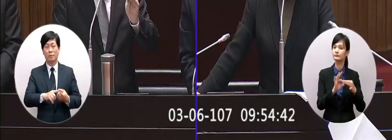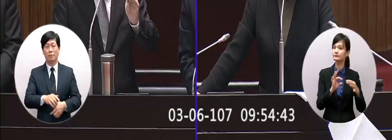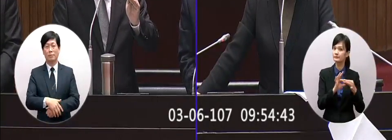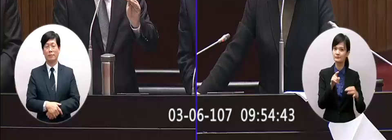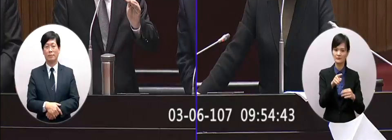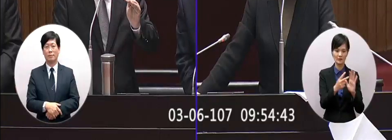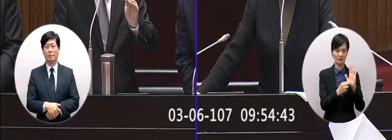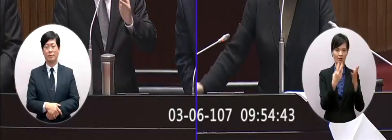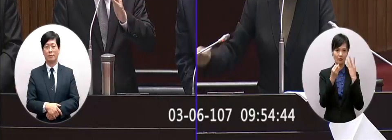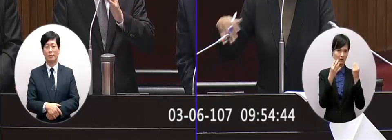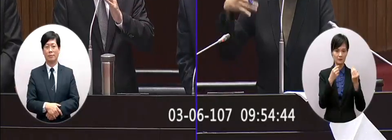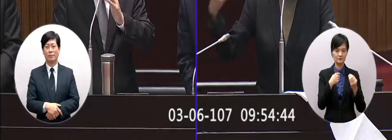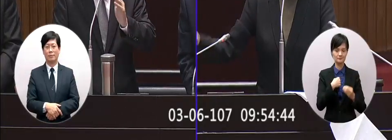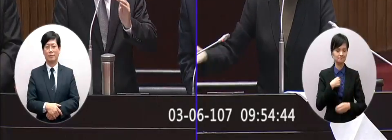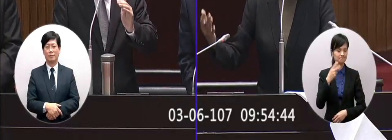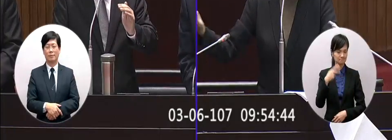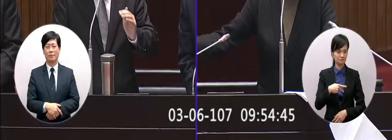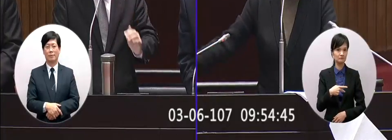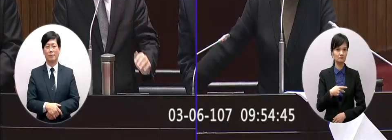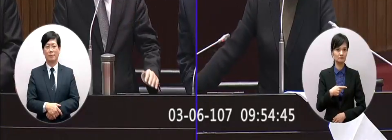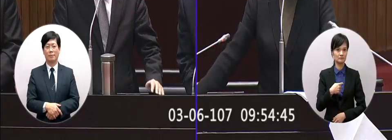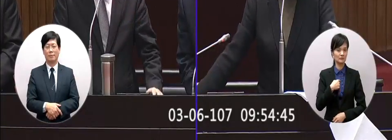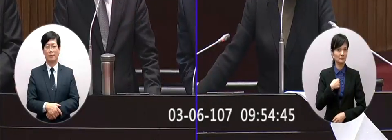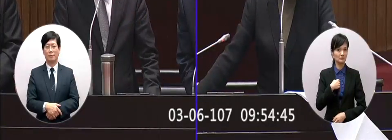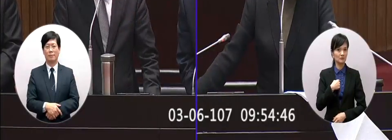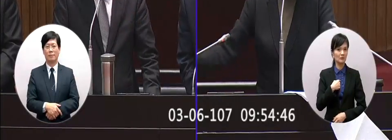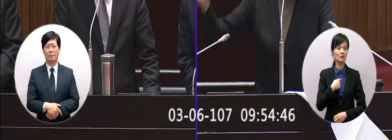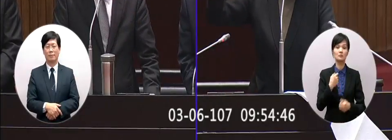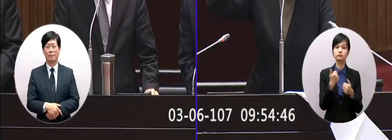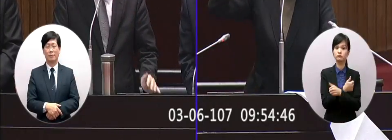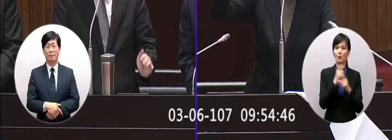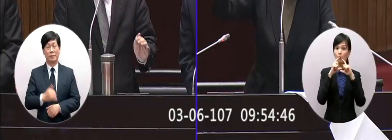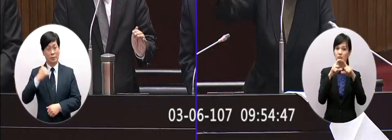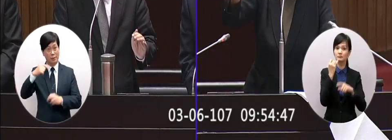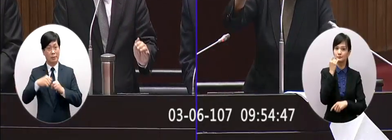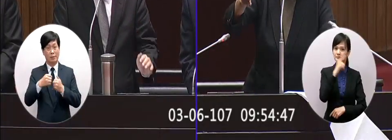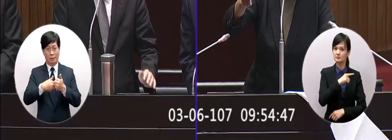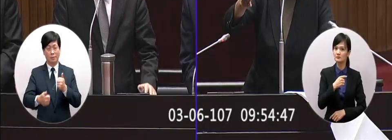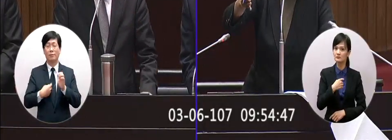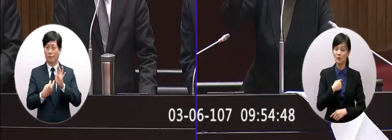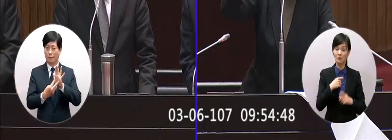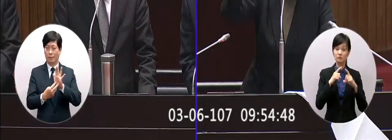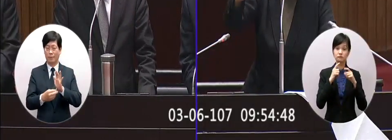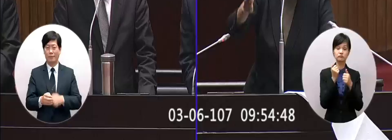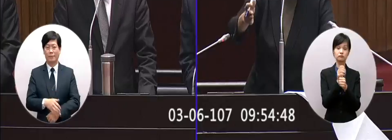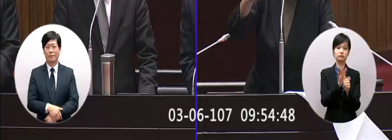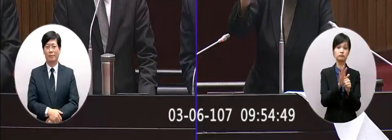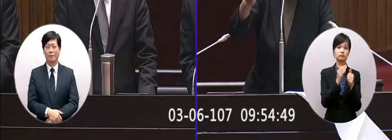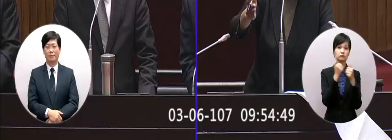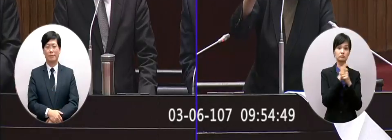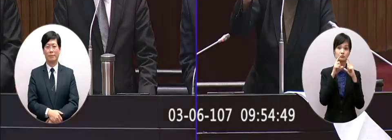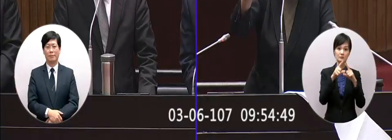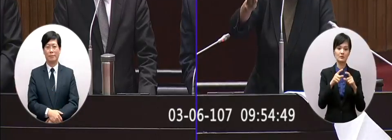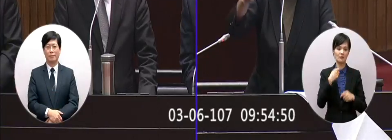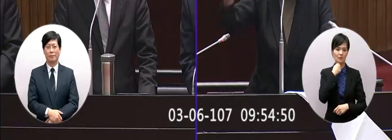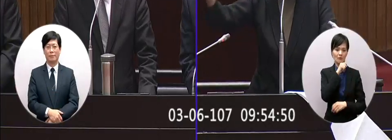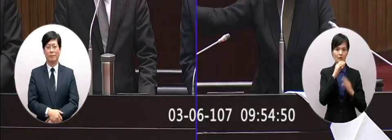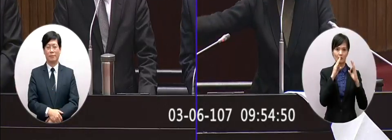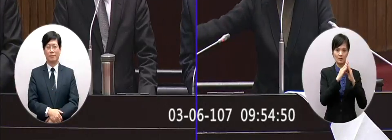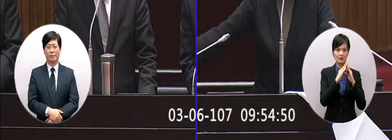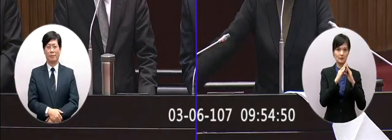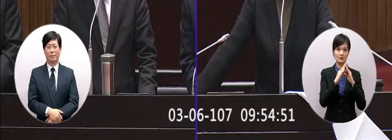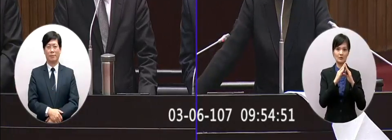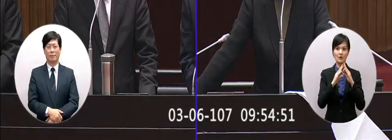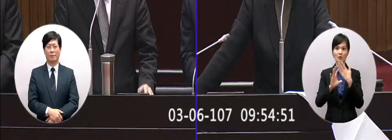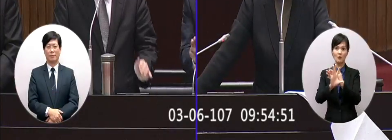长，你讲不清楚，我再继续。我这样子可不可以帮你回答？ 高金委员，我跟你说， 我可不可以帮你回答？是台湾的银行要贷款给